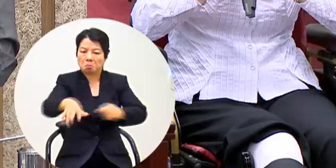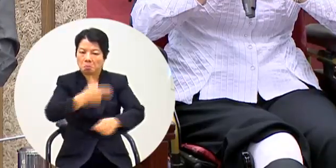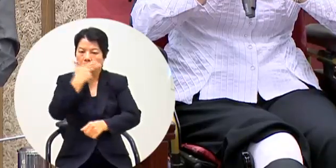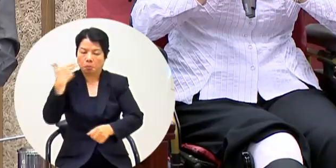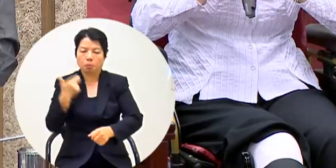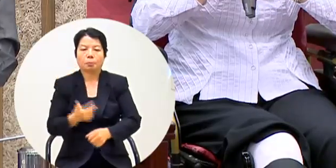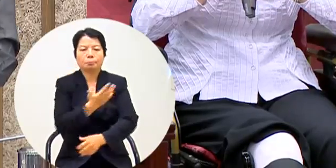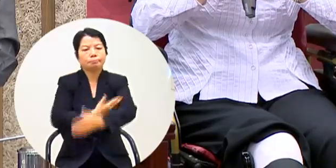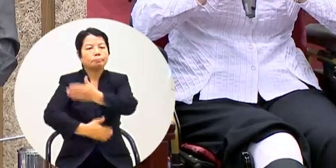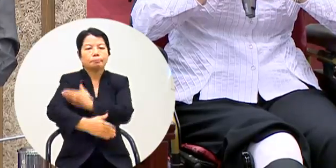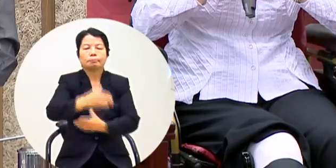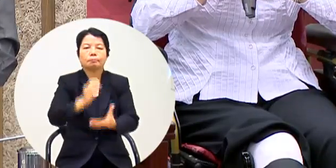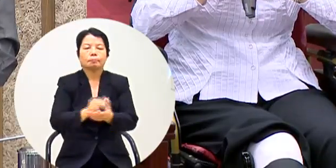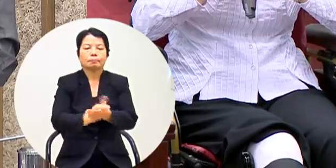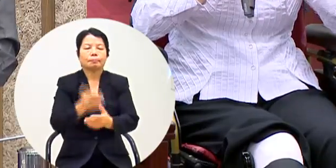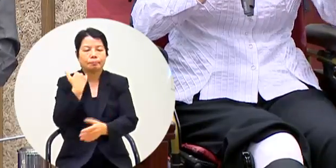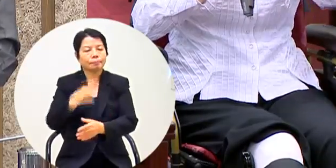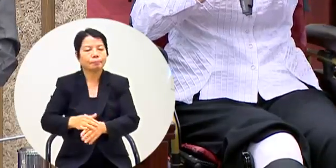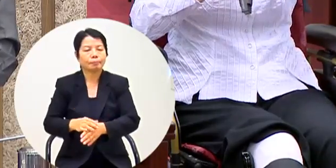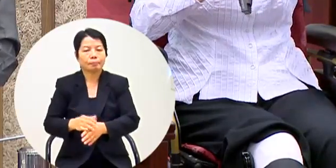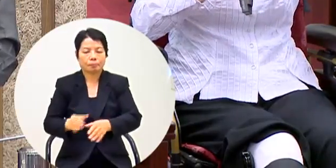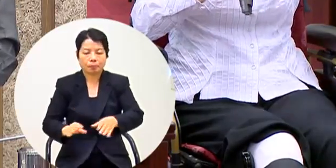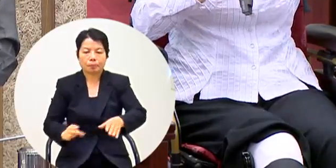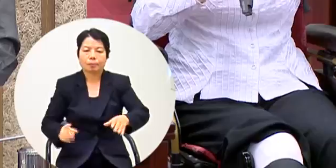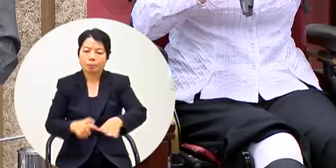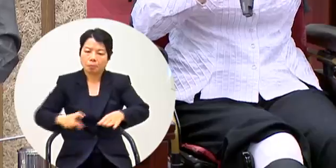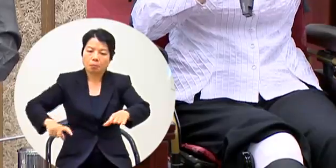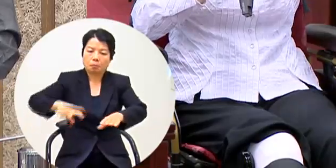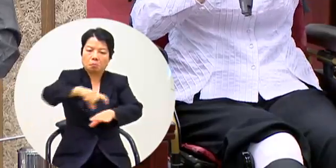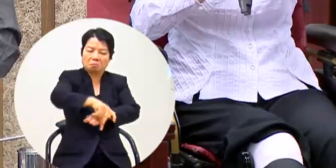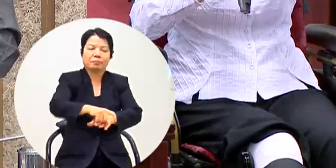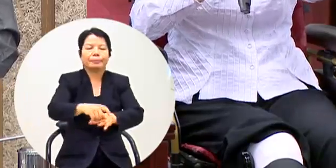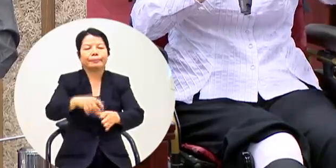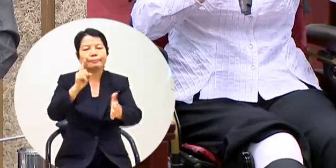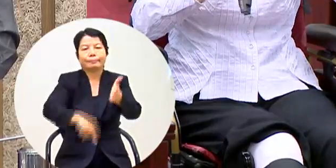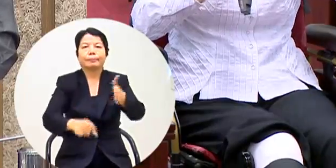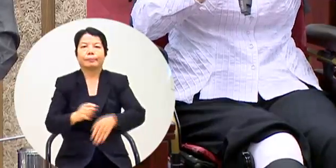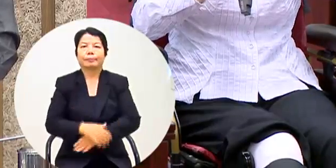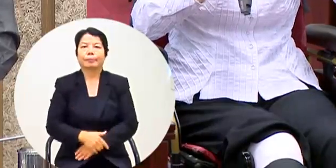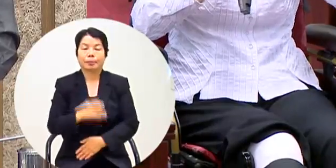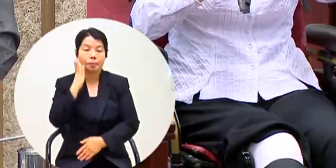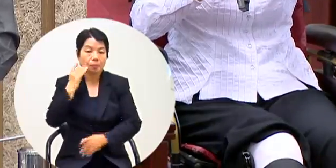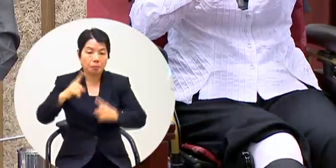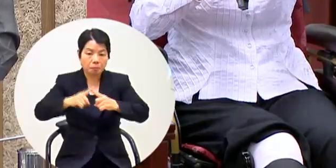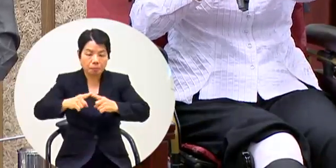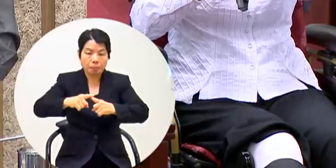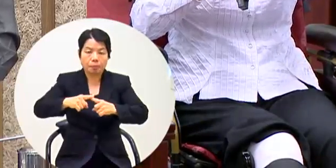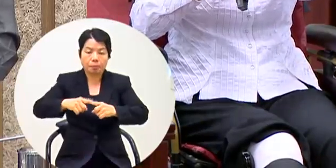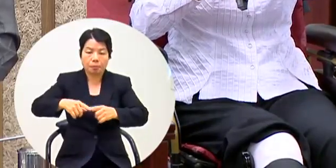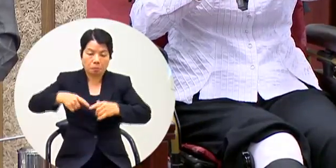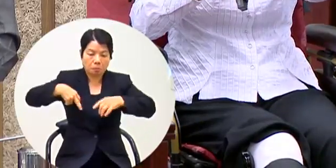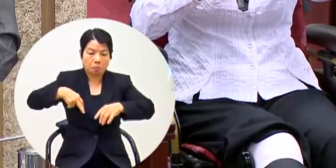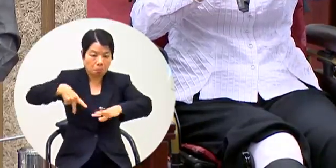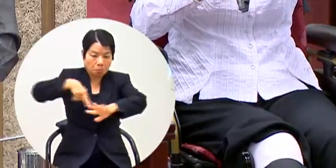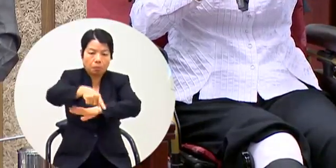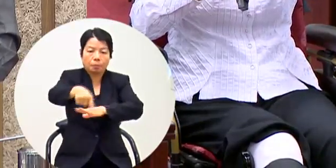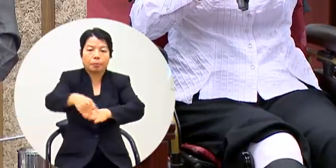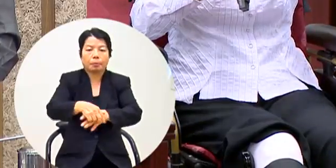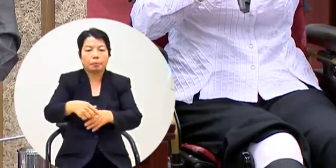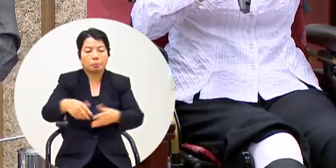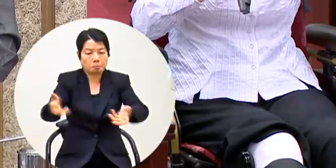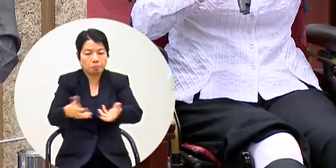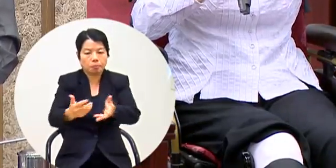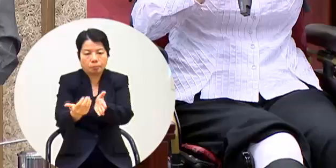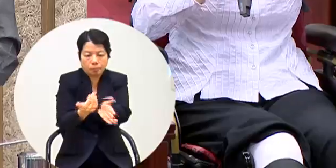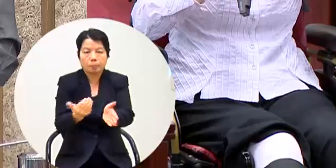道上来。所以我意思说，你这一条人行道假设你要重铺或者是重新设计的时候，你就要主动去规划设计